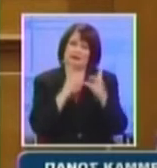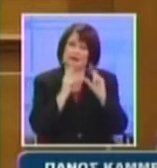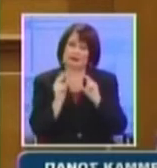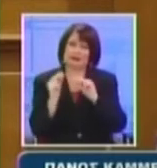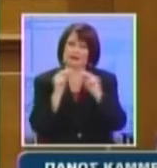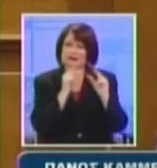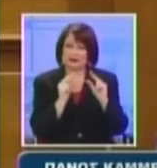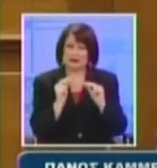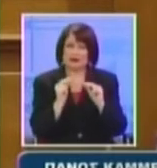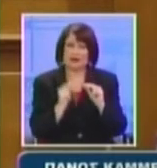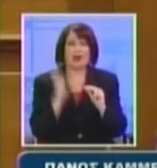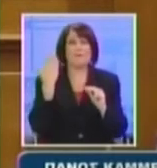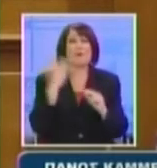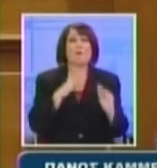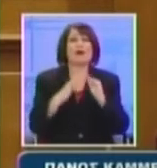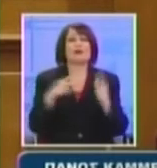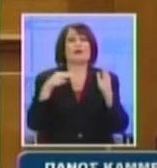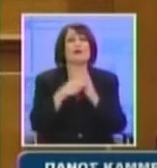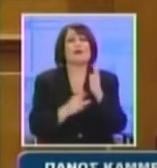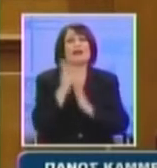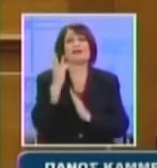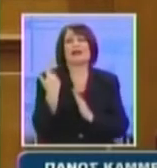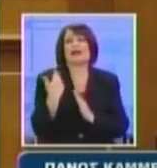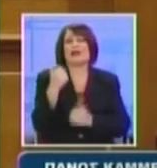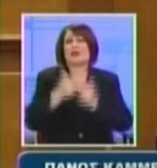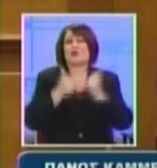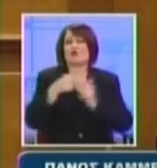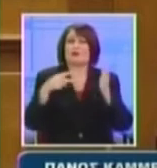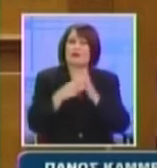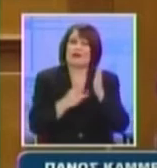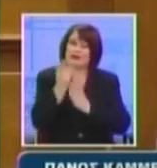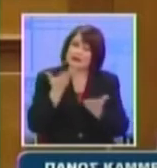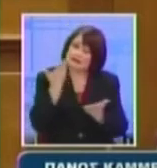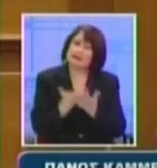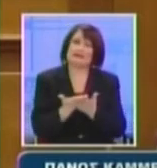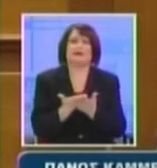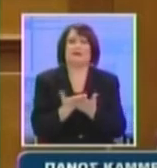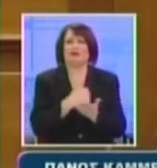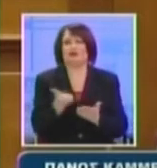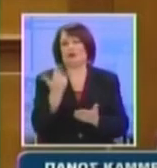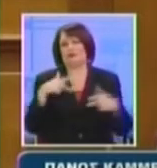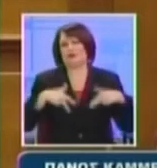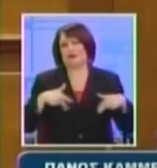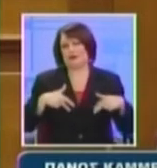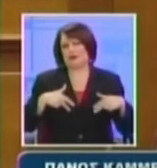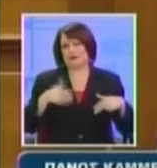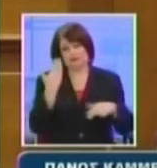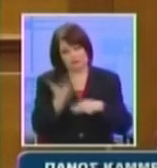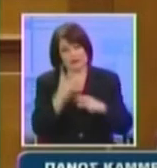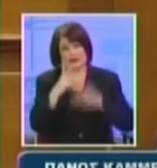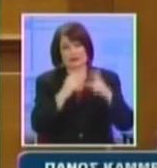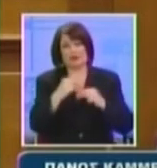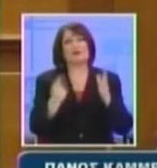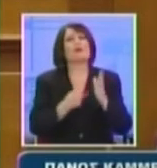συζητηθεί από το Μάρτιο του 2013 και από τον Ιούνιο του 2013. Την πρώτη φορά